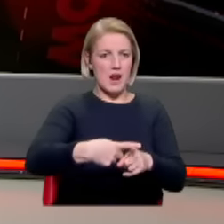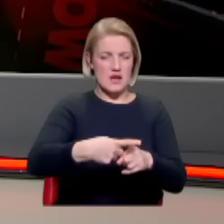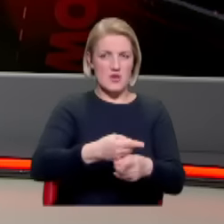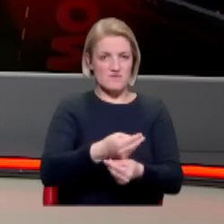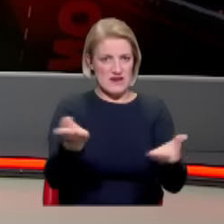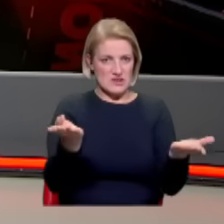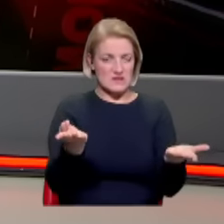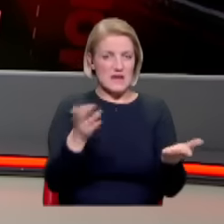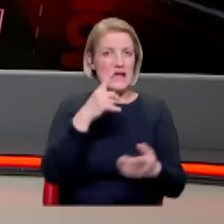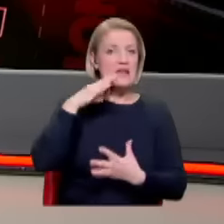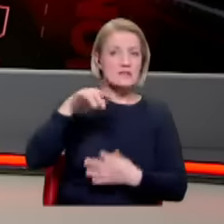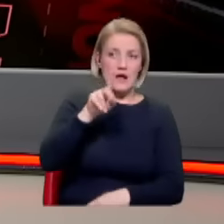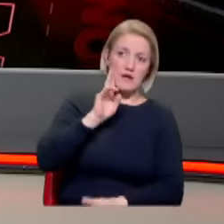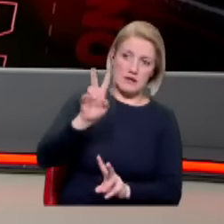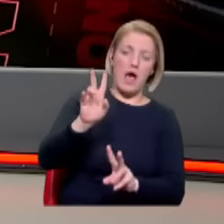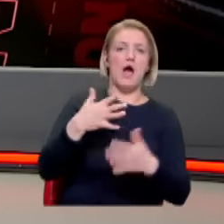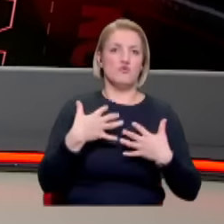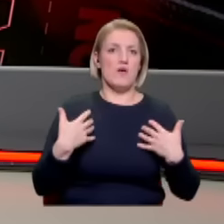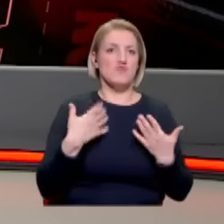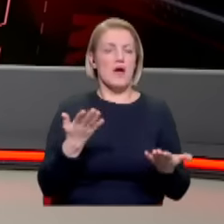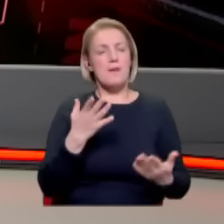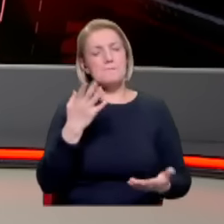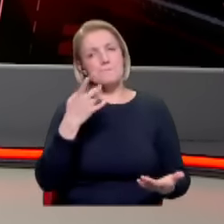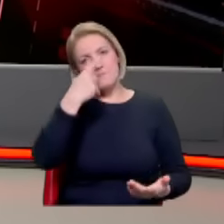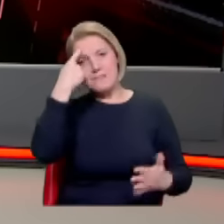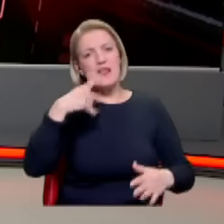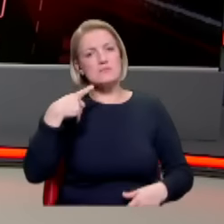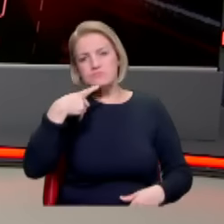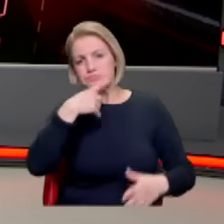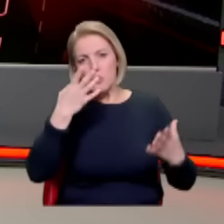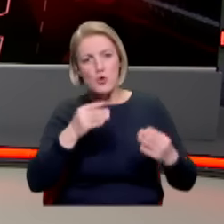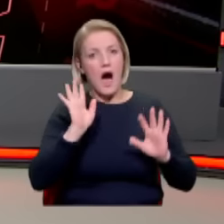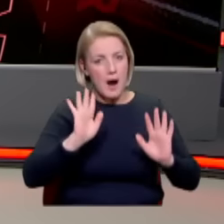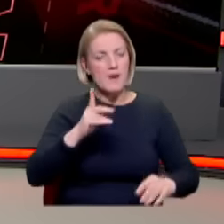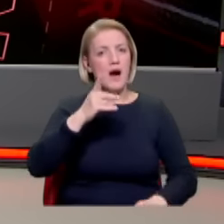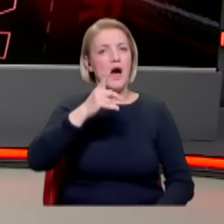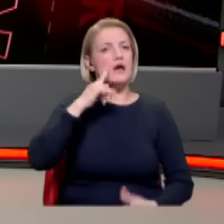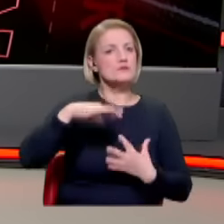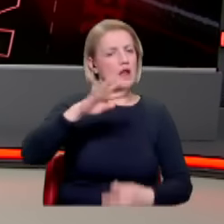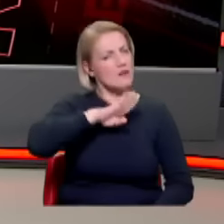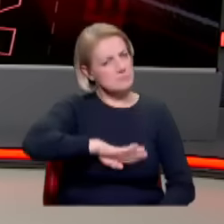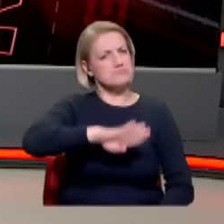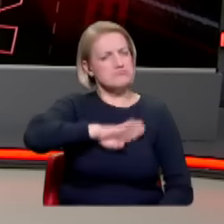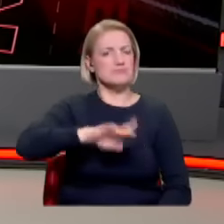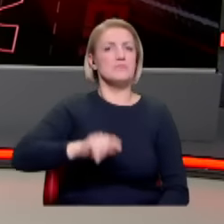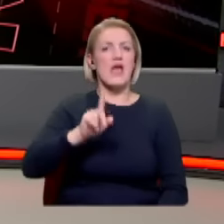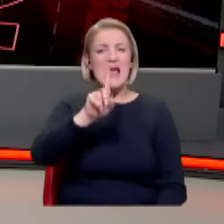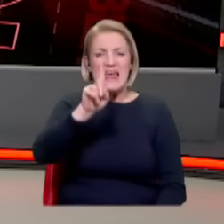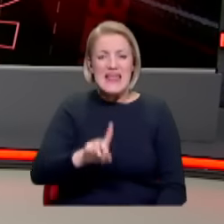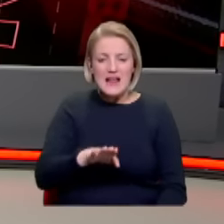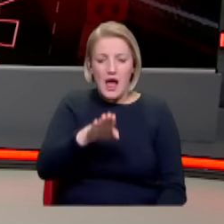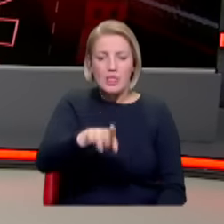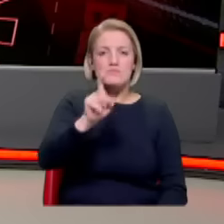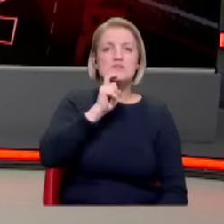ki insanlar güvenecek. Evet, belki zorluk çekecek ama buna katlanacak. Oysa daha ilk adımda